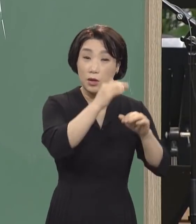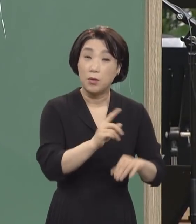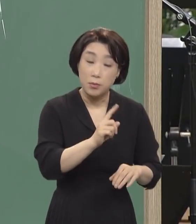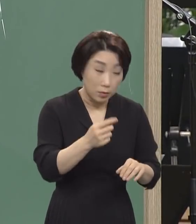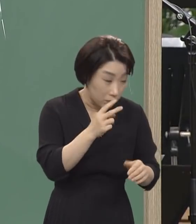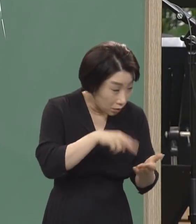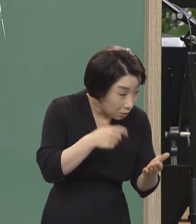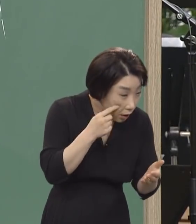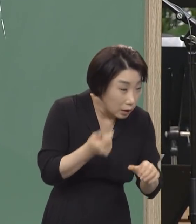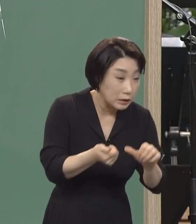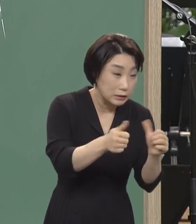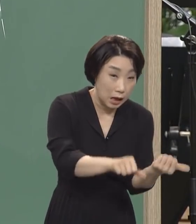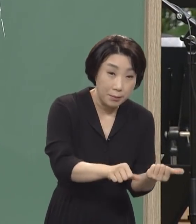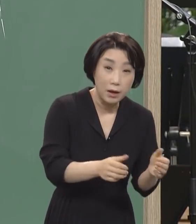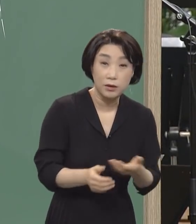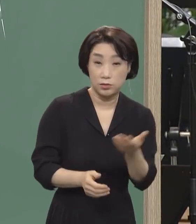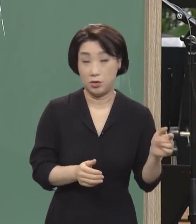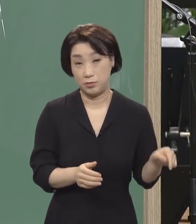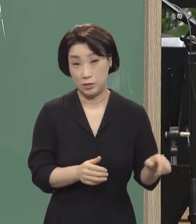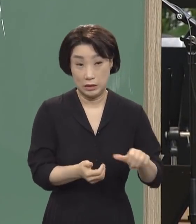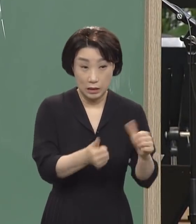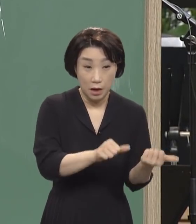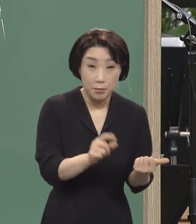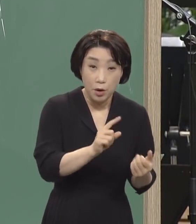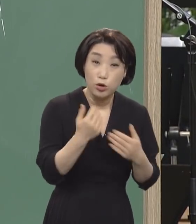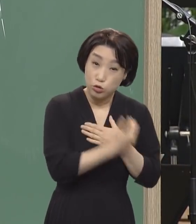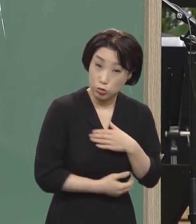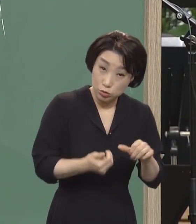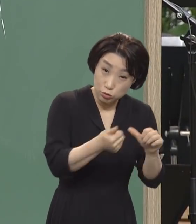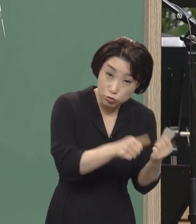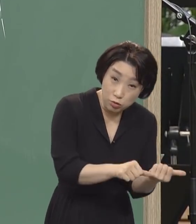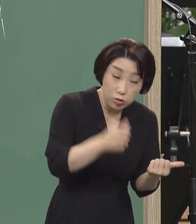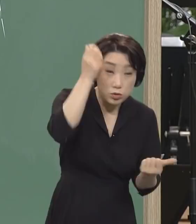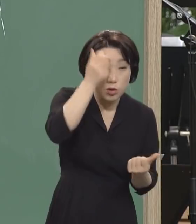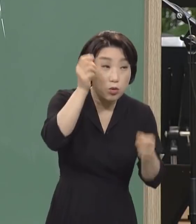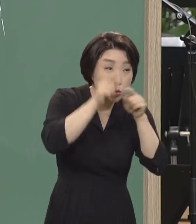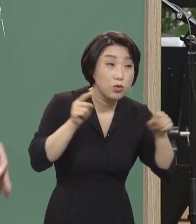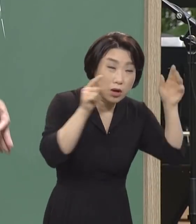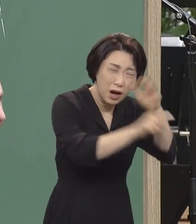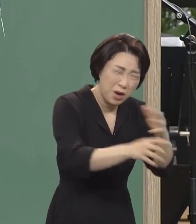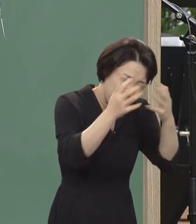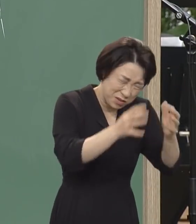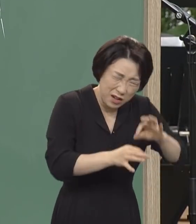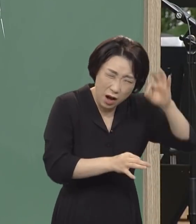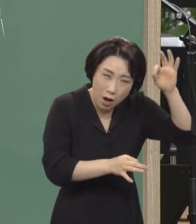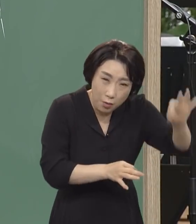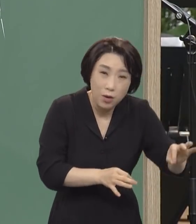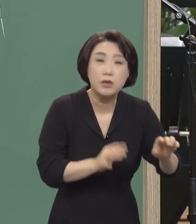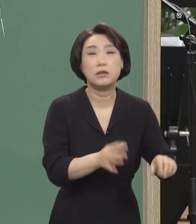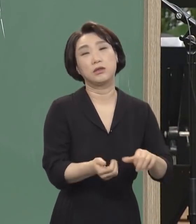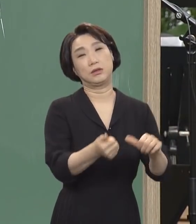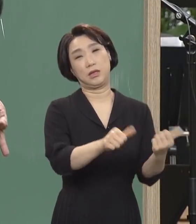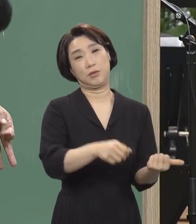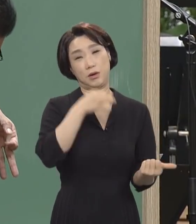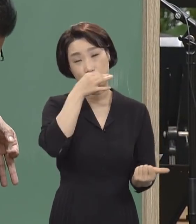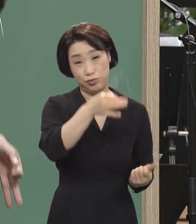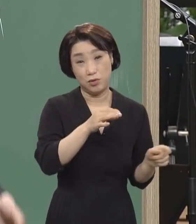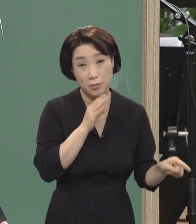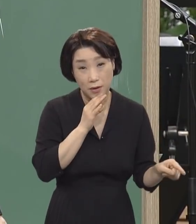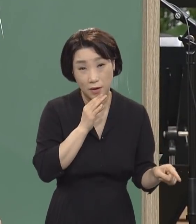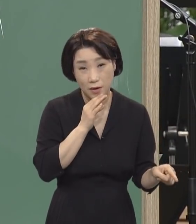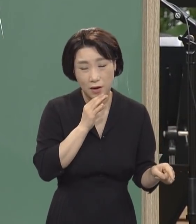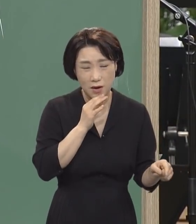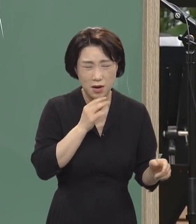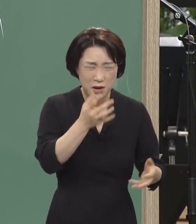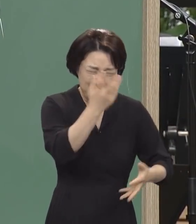사망은 죽는 것만이 육신은 죽고 영혼은 지옥에 가서 영혼이 불꽃